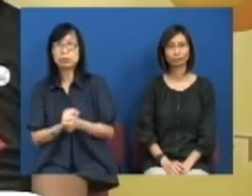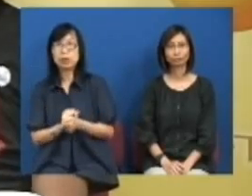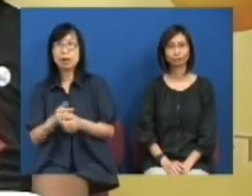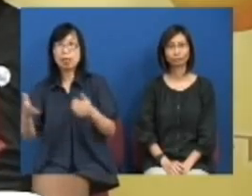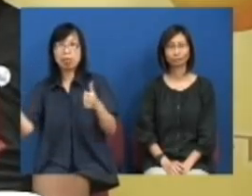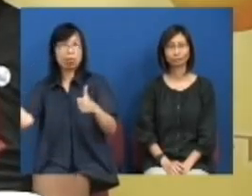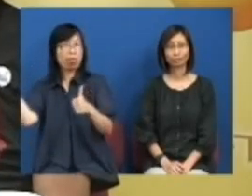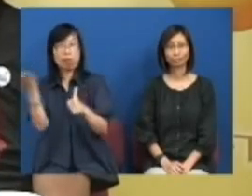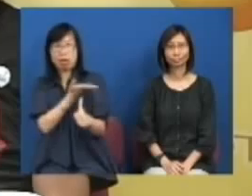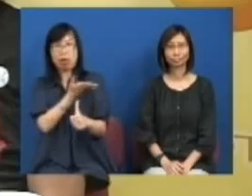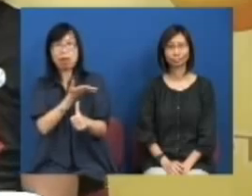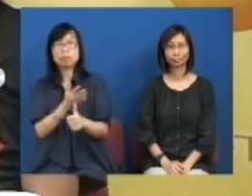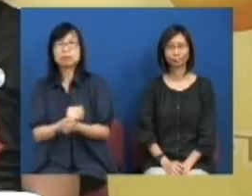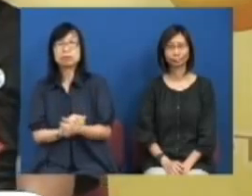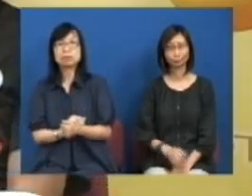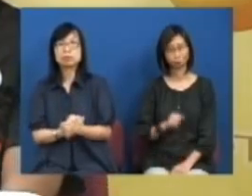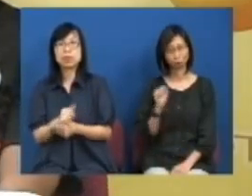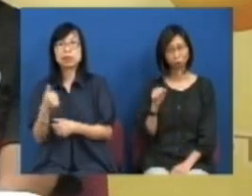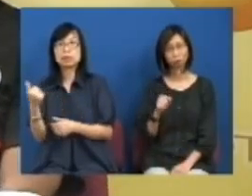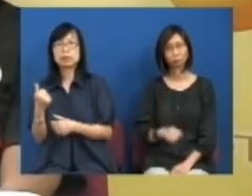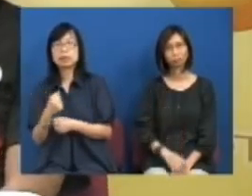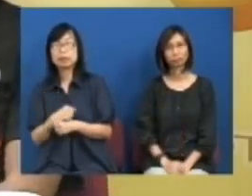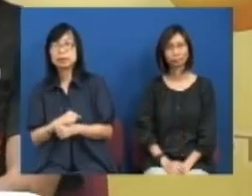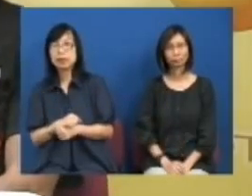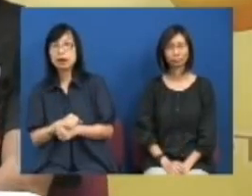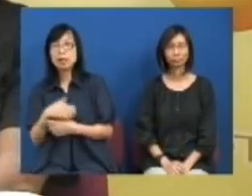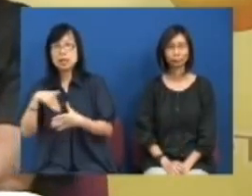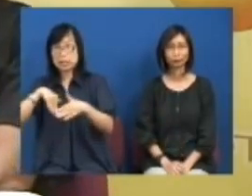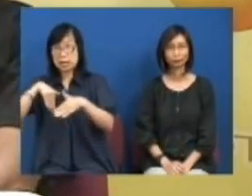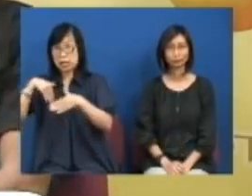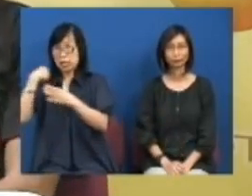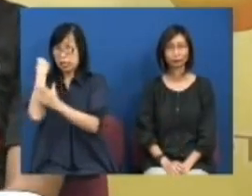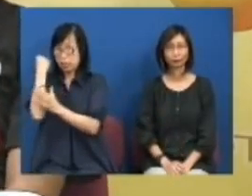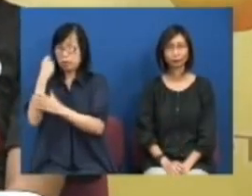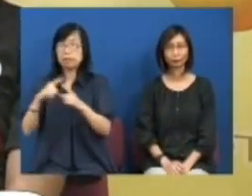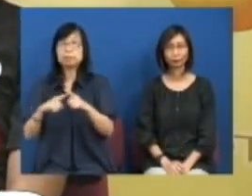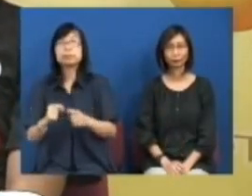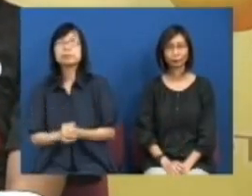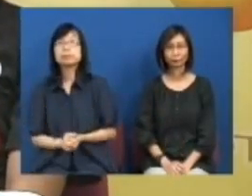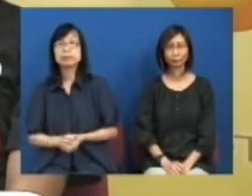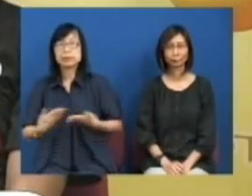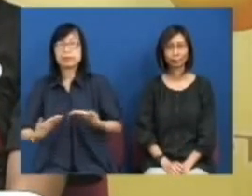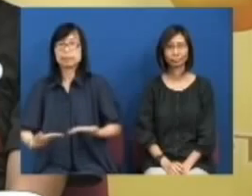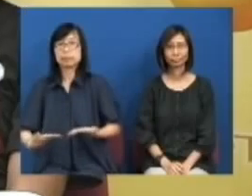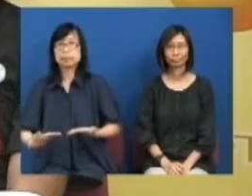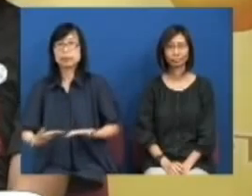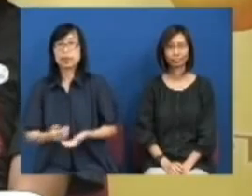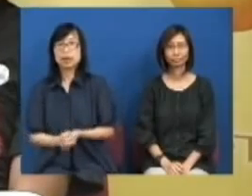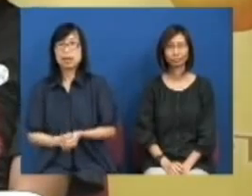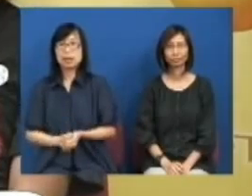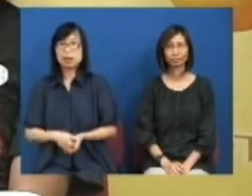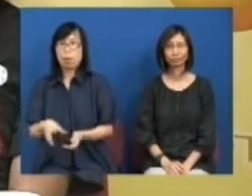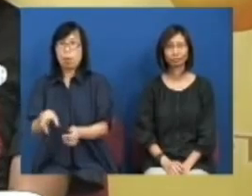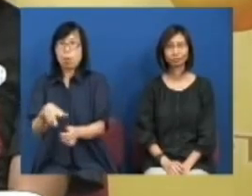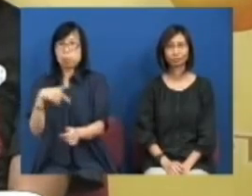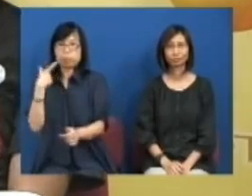咗一啲示威嘅民眾，咁就所以就即係上街示威。咁而家咧就已經高度咁戒備噶啦，